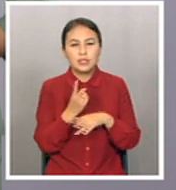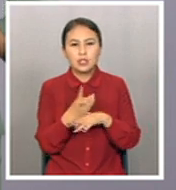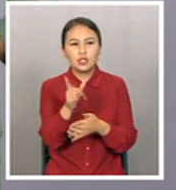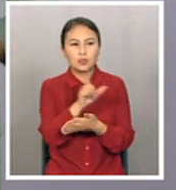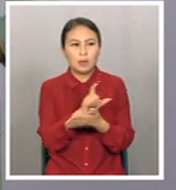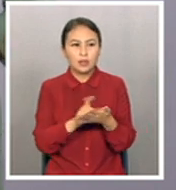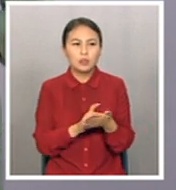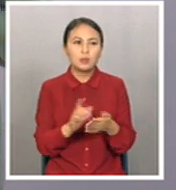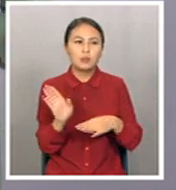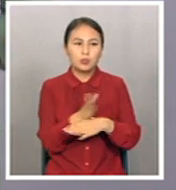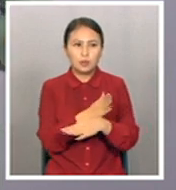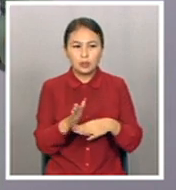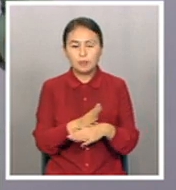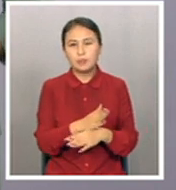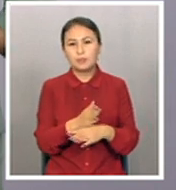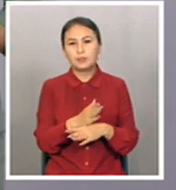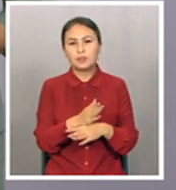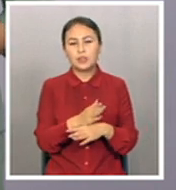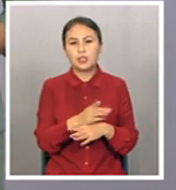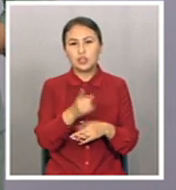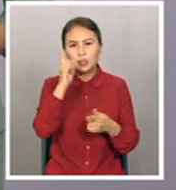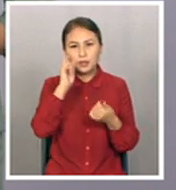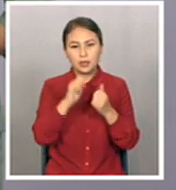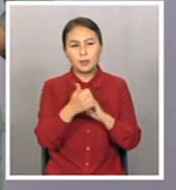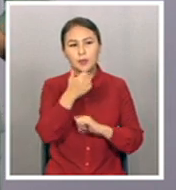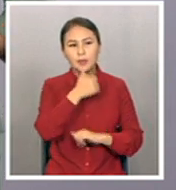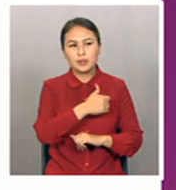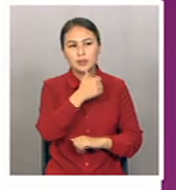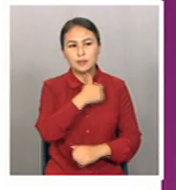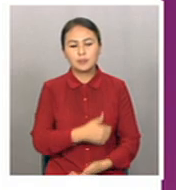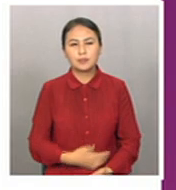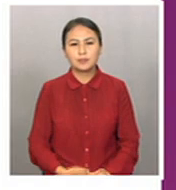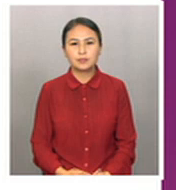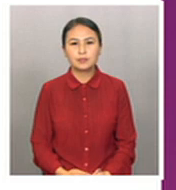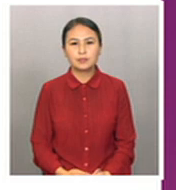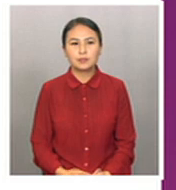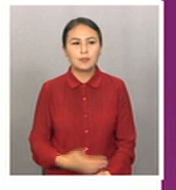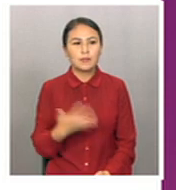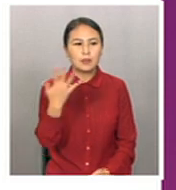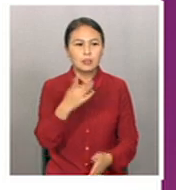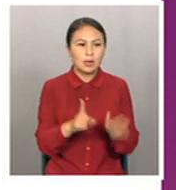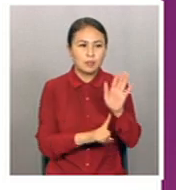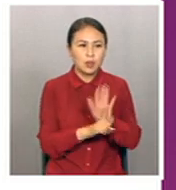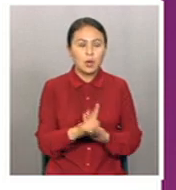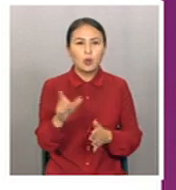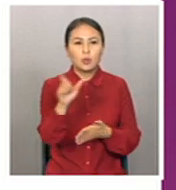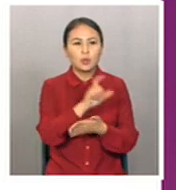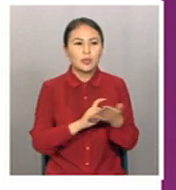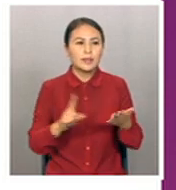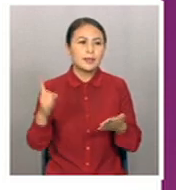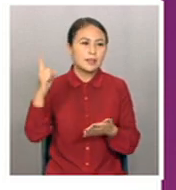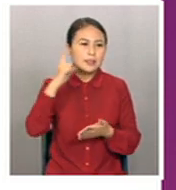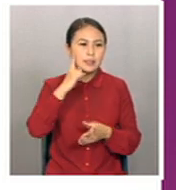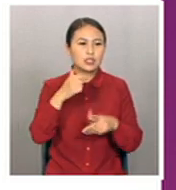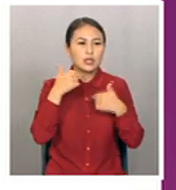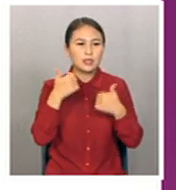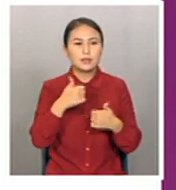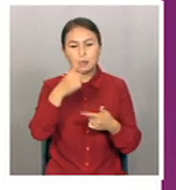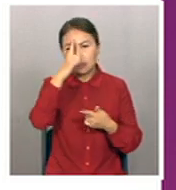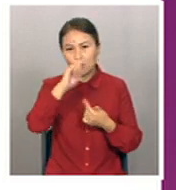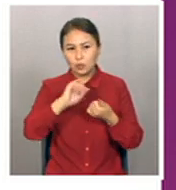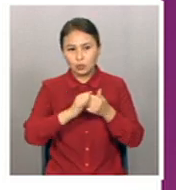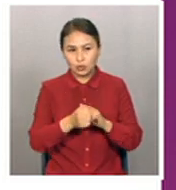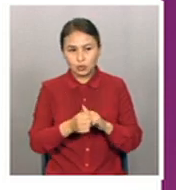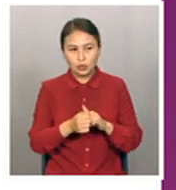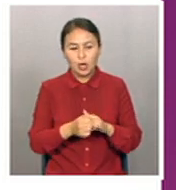бірнеше шумақты бөліп алып жаттап көріңіз. Бесінші қадам. Өлең есте жақсы